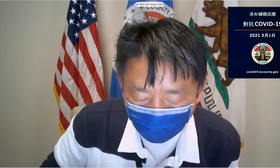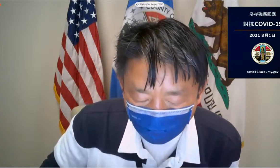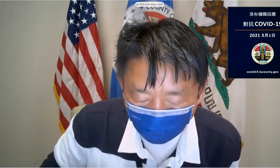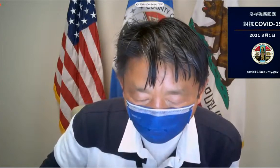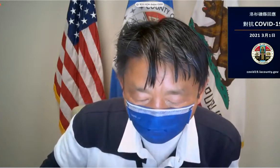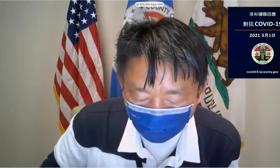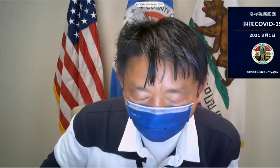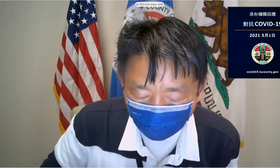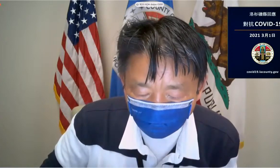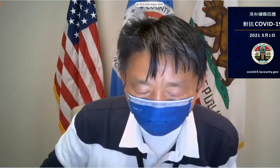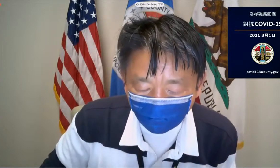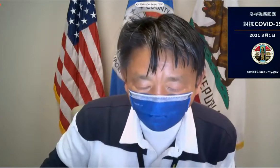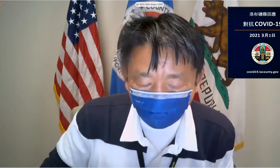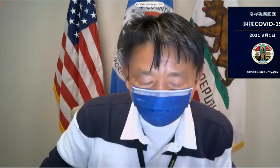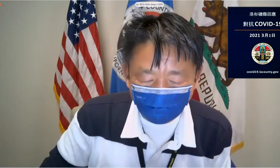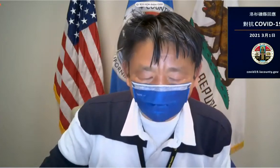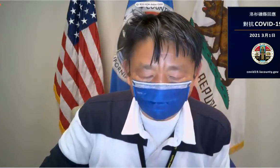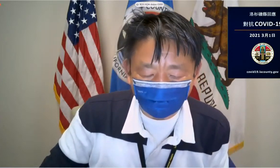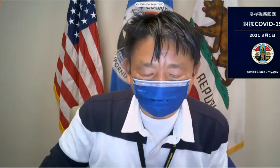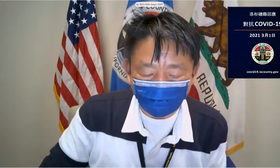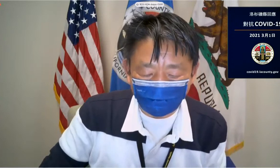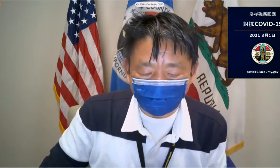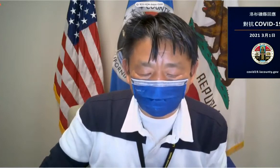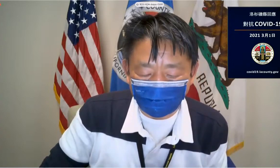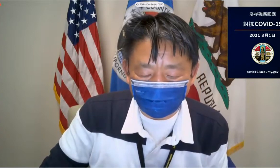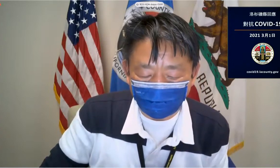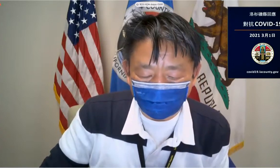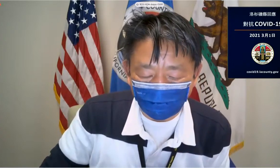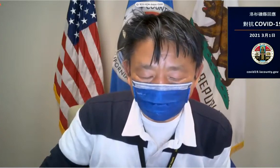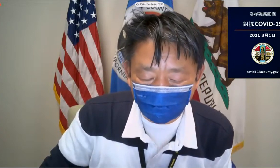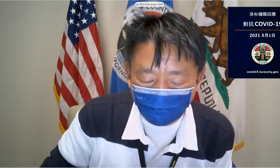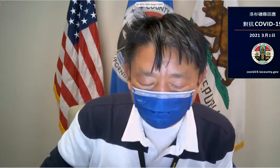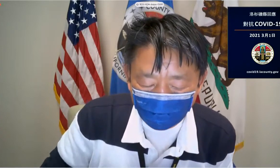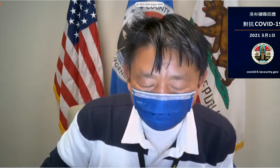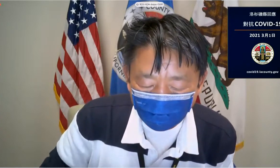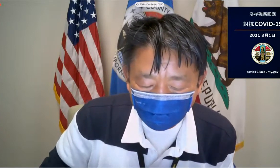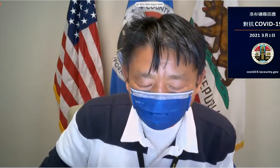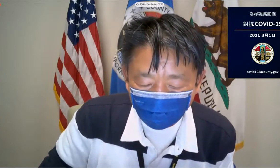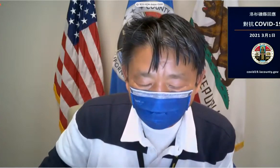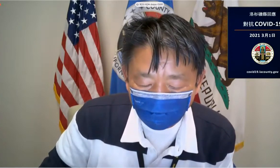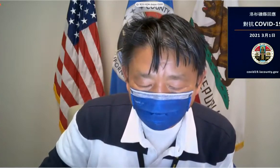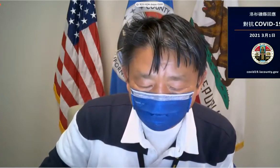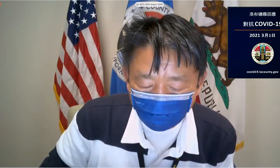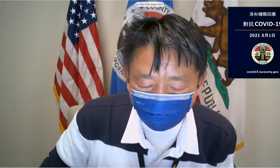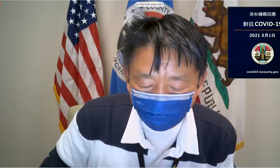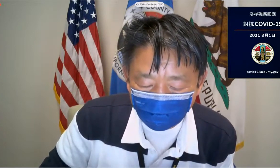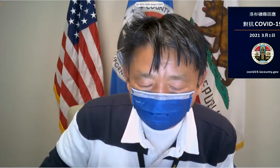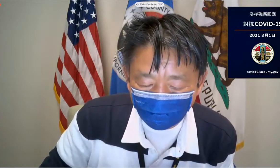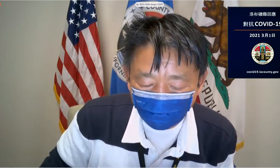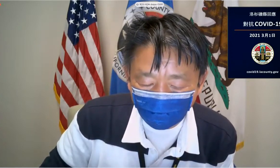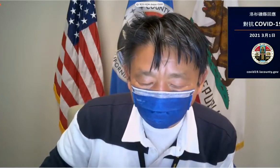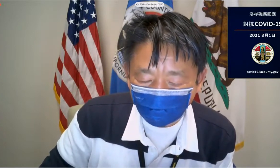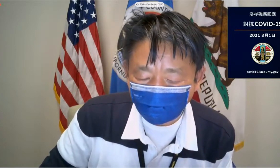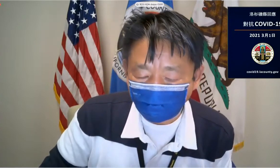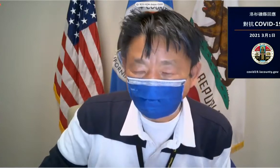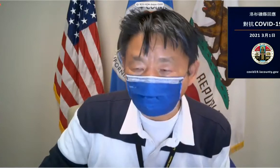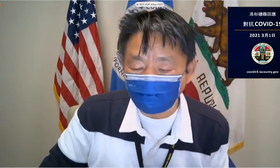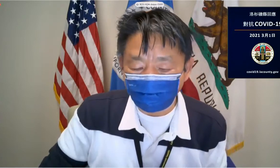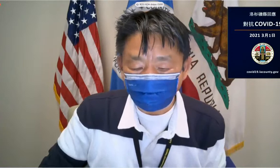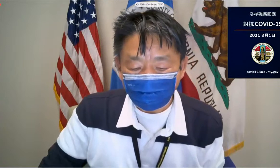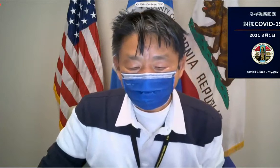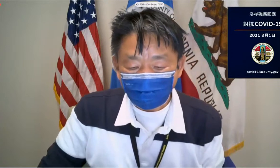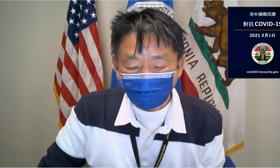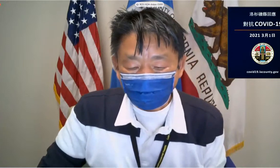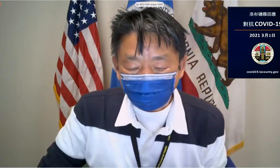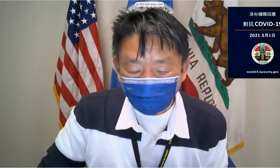号起，医护人员中的病例已降到了疫情开始以来最低值。去年11月29号那一